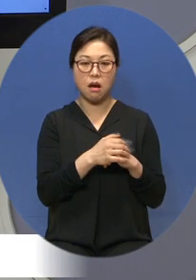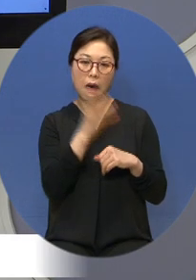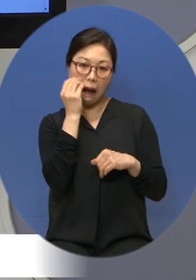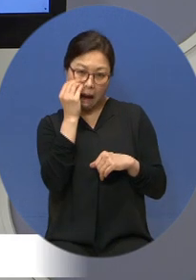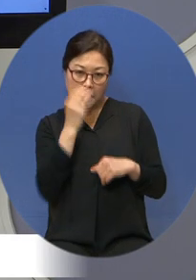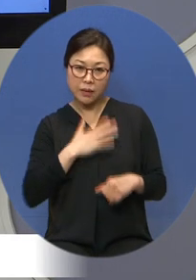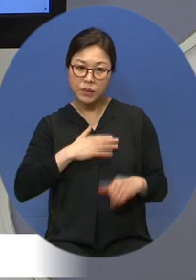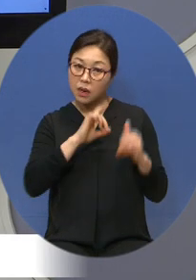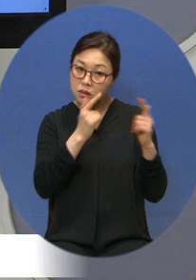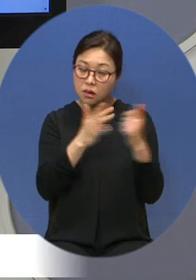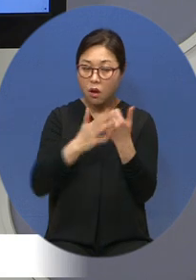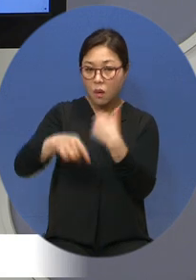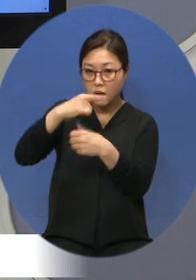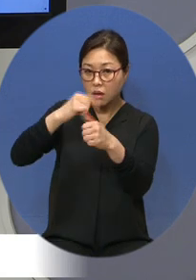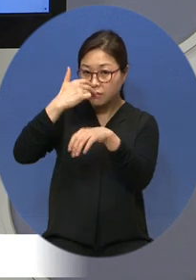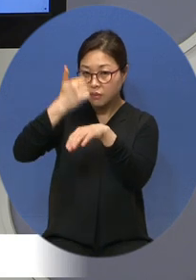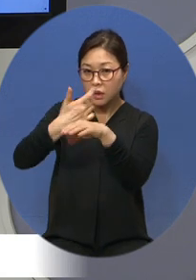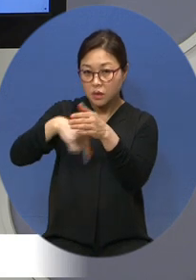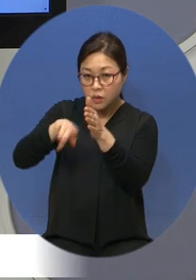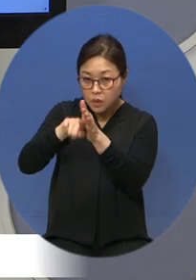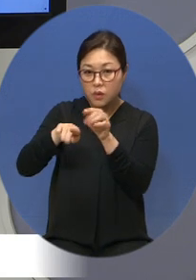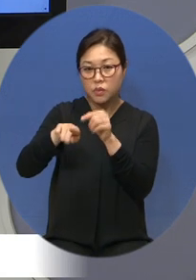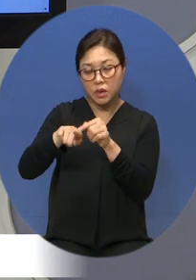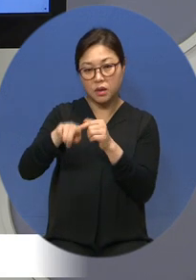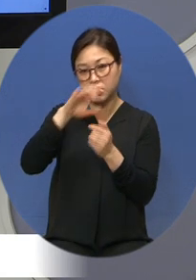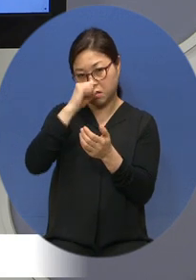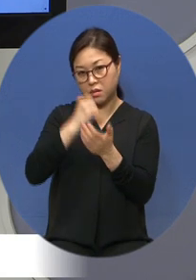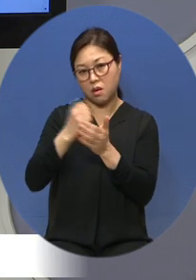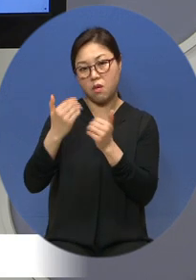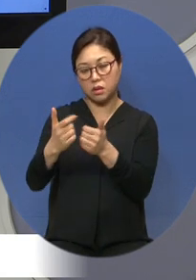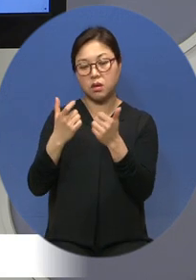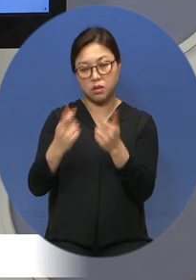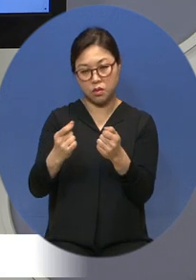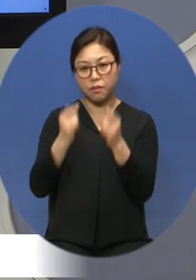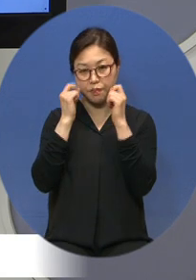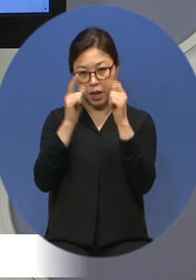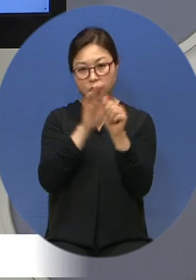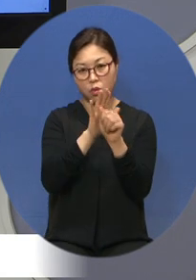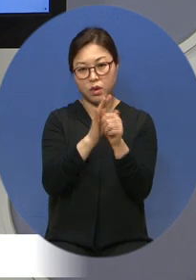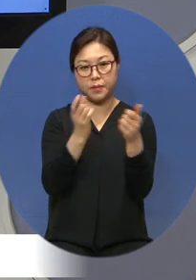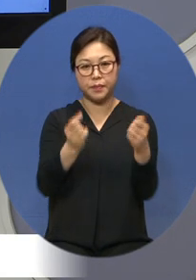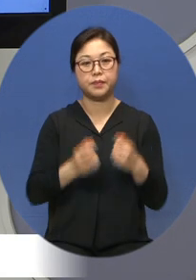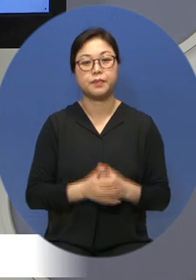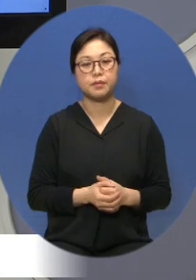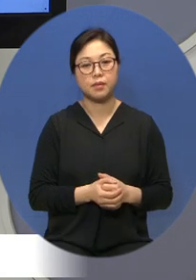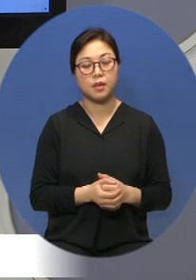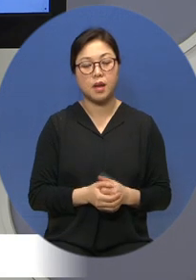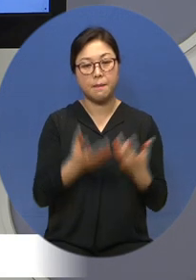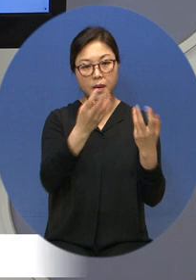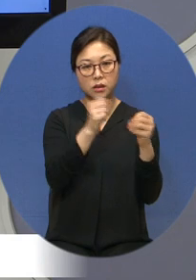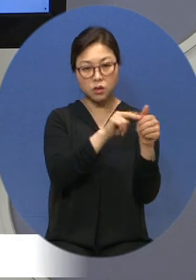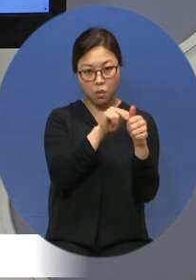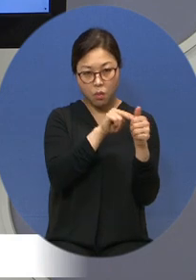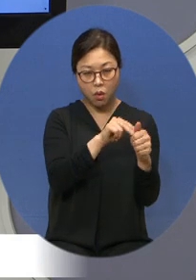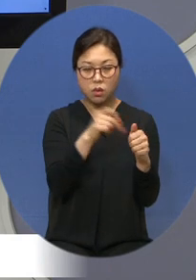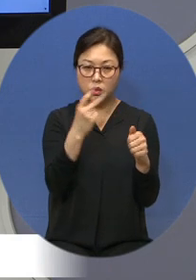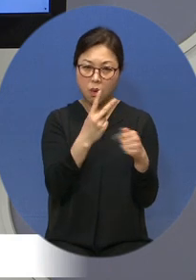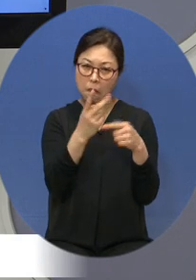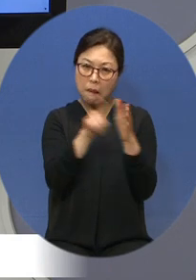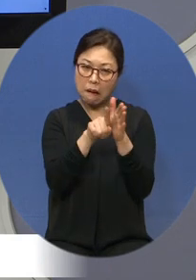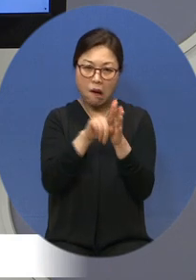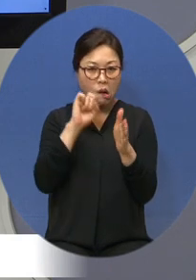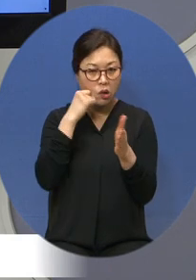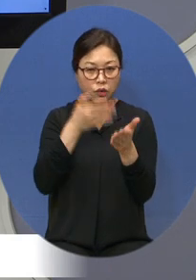환경에 적응하기 위한 정상적인 과정임을 인지하도록 했는데요 너무 많은 정보나 불확실한